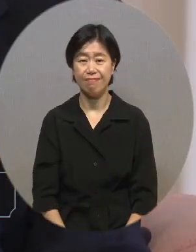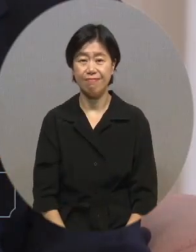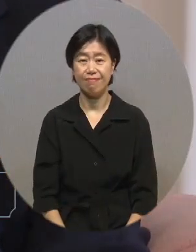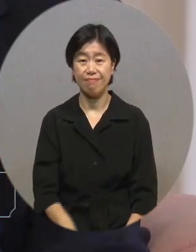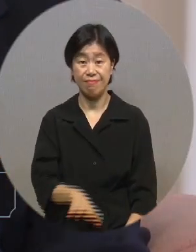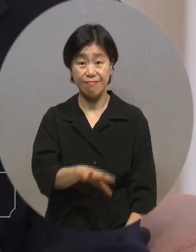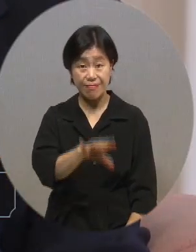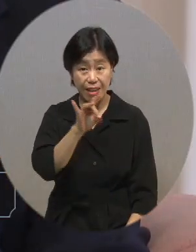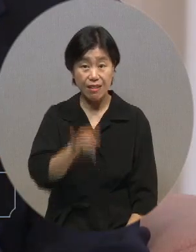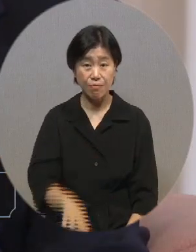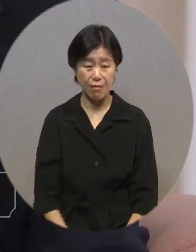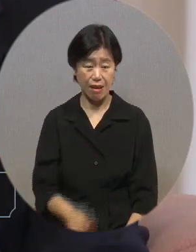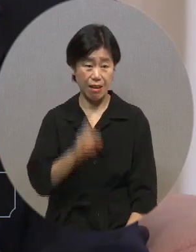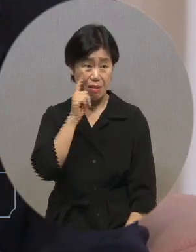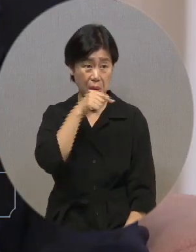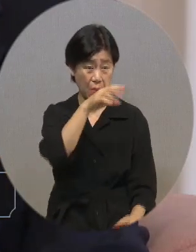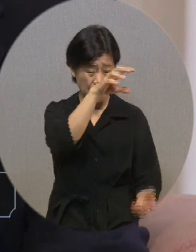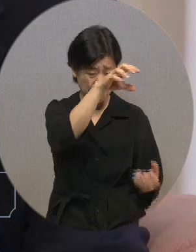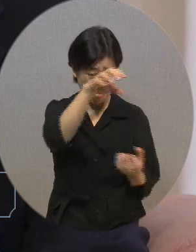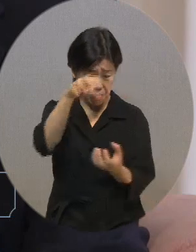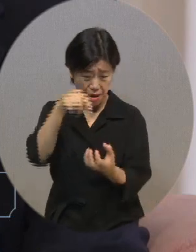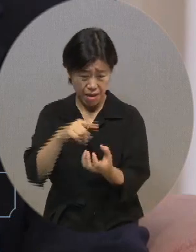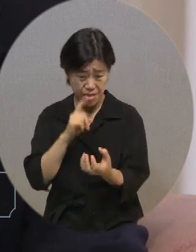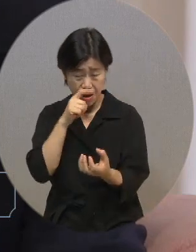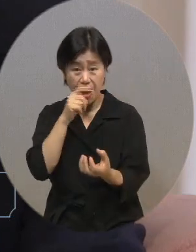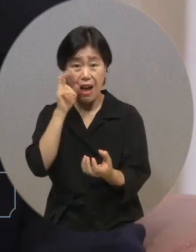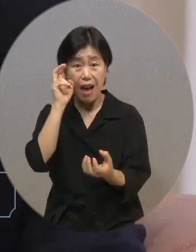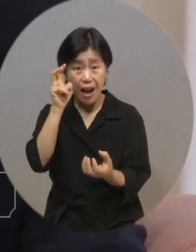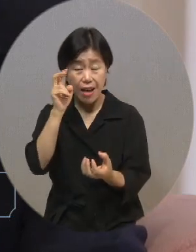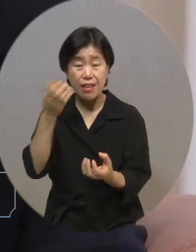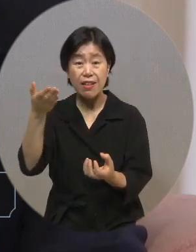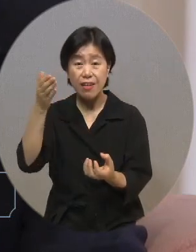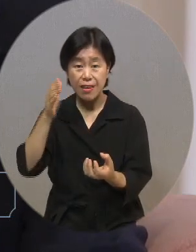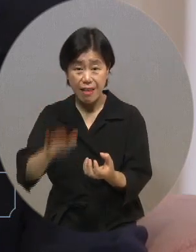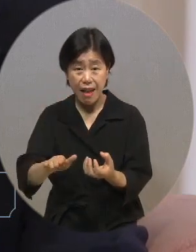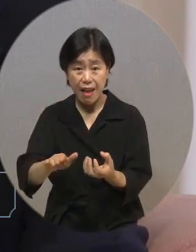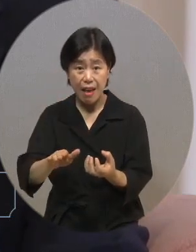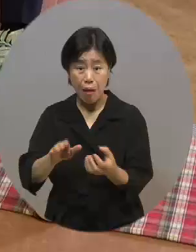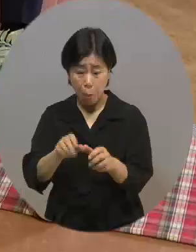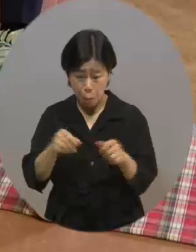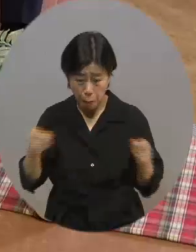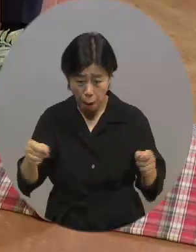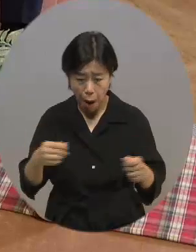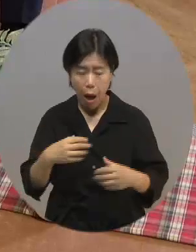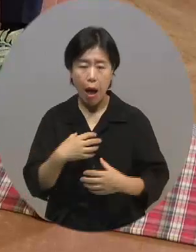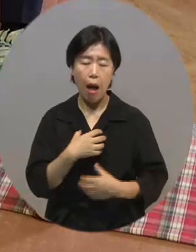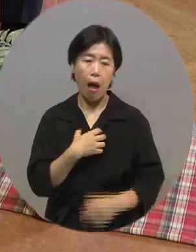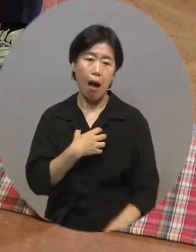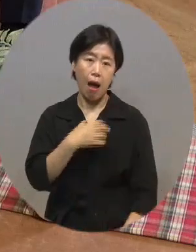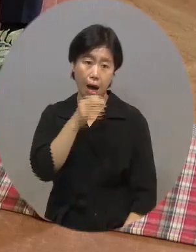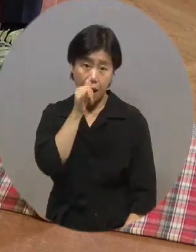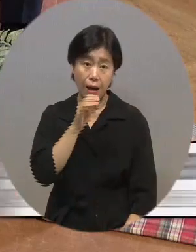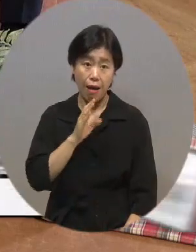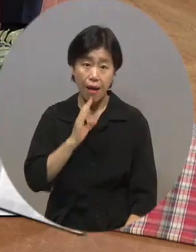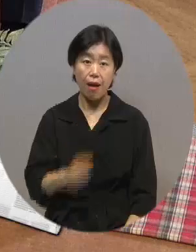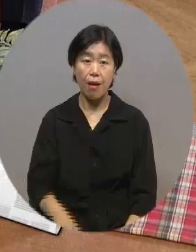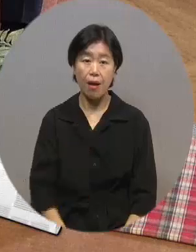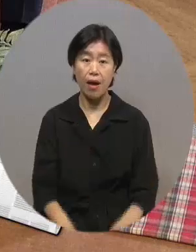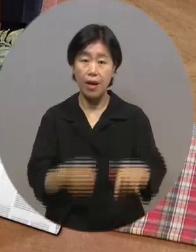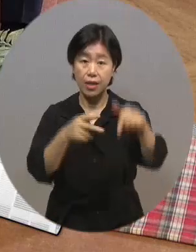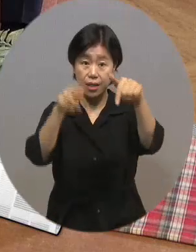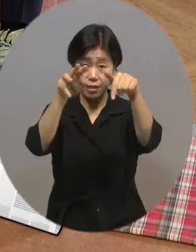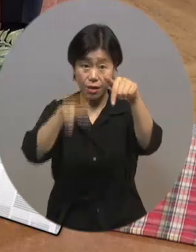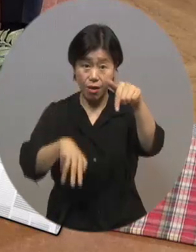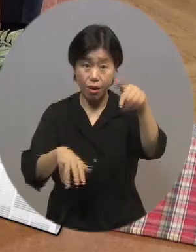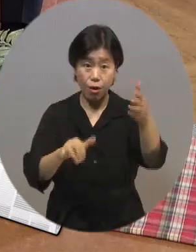처음에는 그냥 단순히 더러운 게 내려오나 보다 했지만 지금 안전에 위해를 주고 있잖아요. 맞아요. 지금 인천공항에서 뜨고